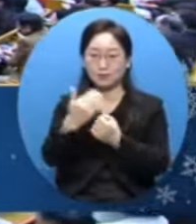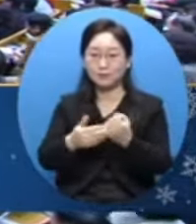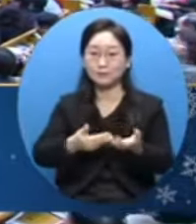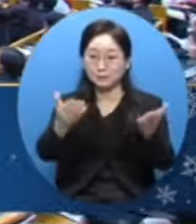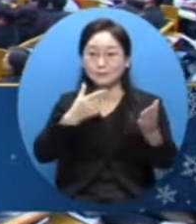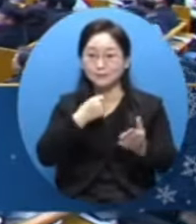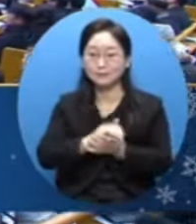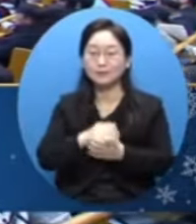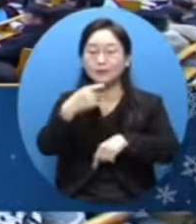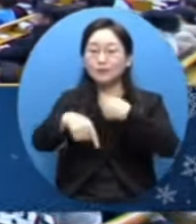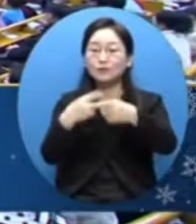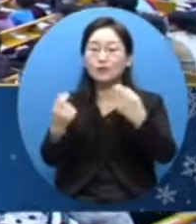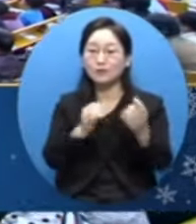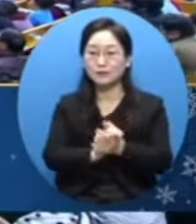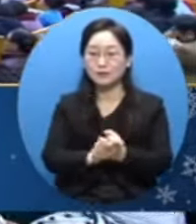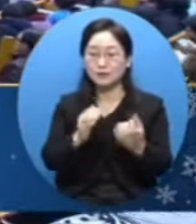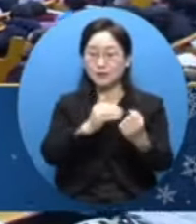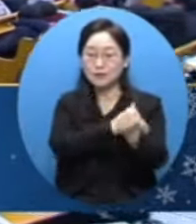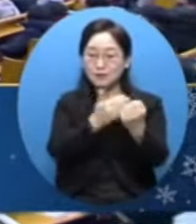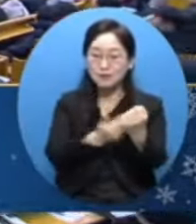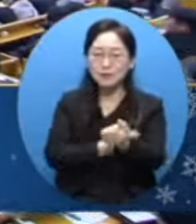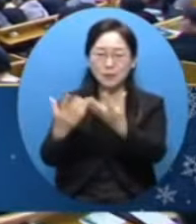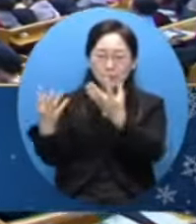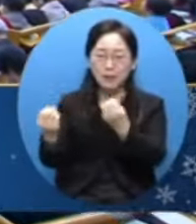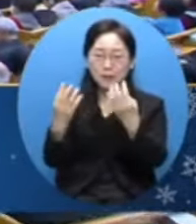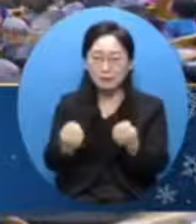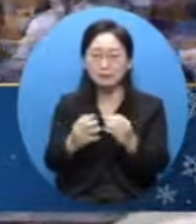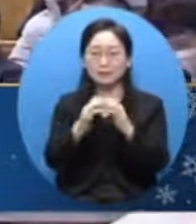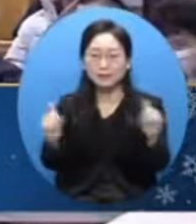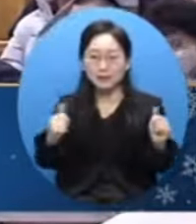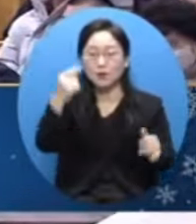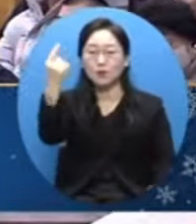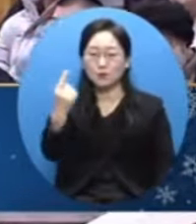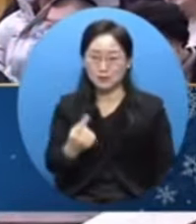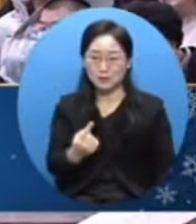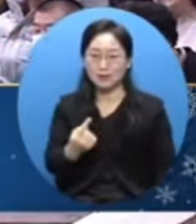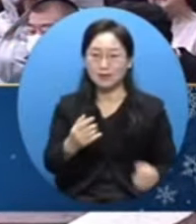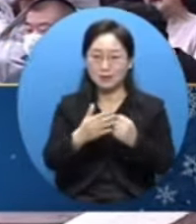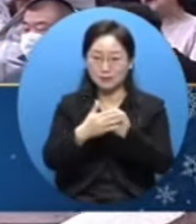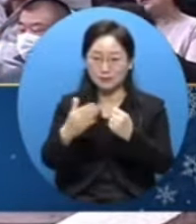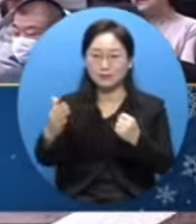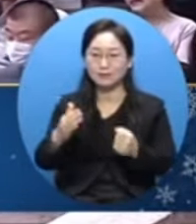나누기 원합니다. 제 모름 따라해 주시기 바랍니다. 능력 많으신 이가 오시나니,